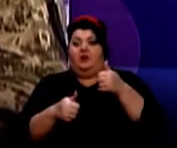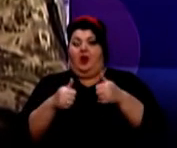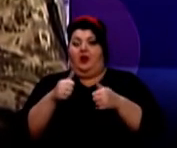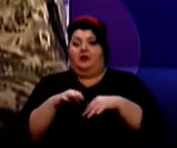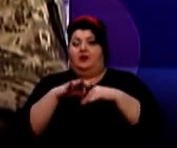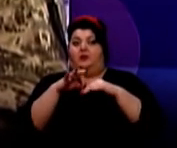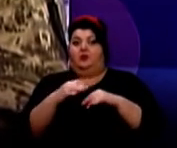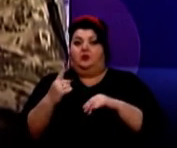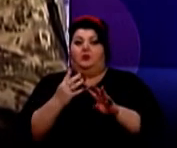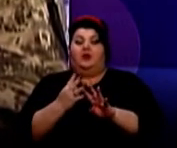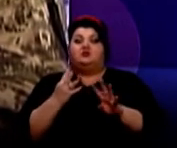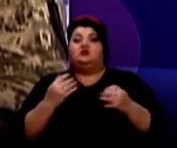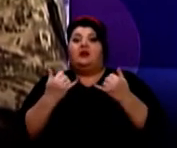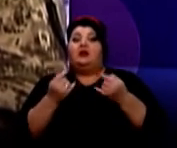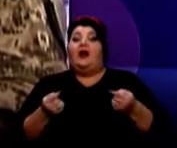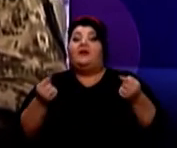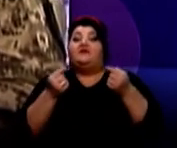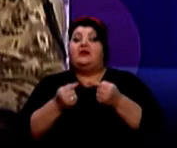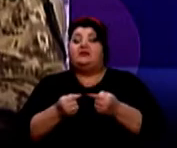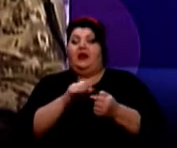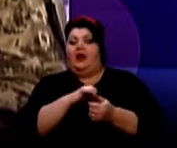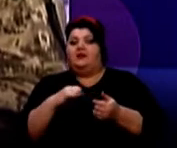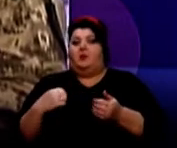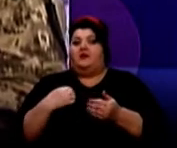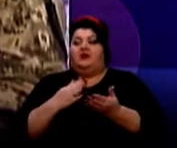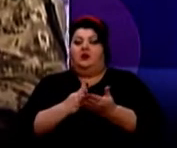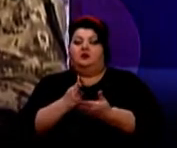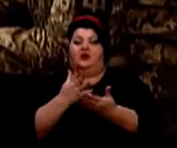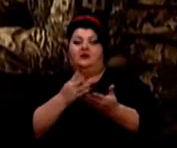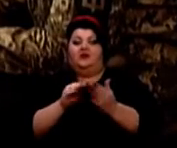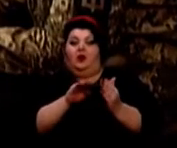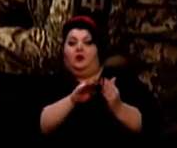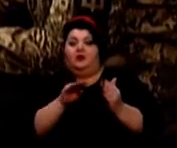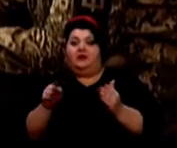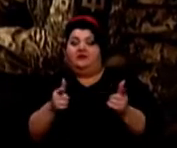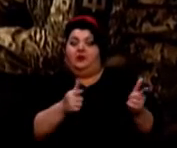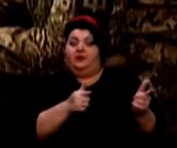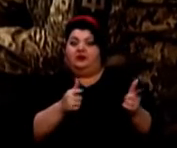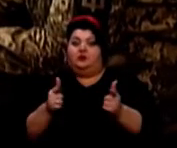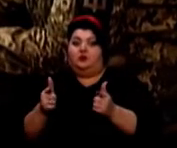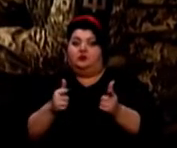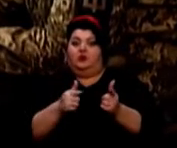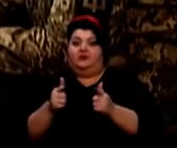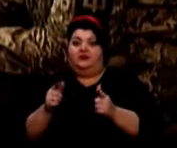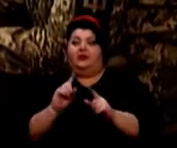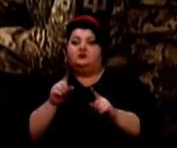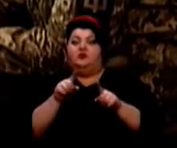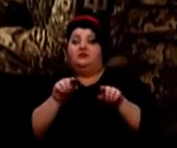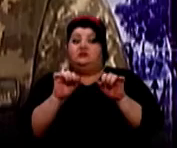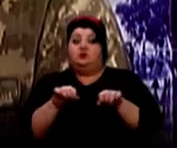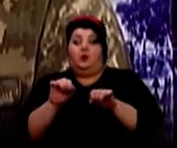проходять по першу чергу для визначення, як для самих військовослужбовців, свого рівня підготовки, на що вони